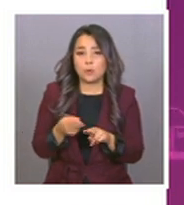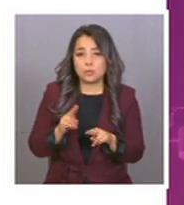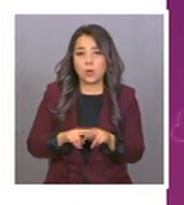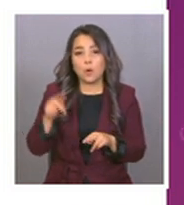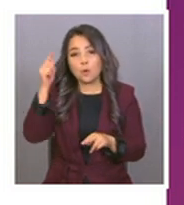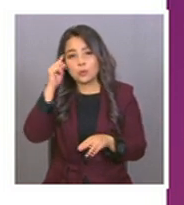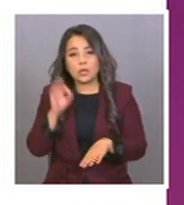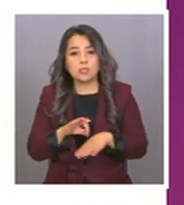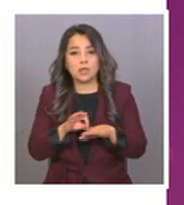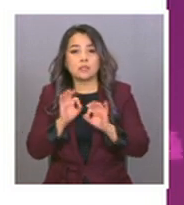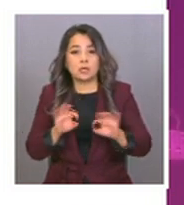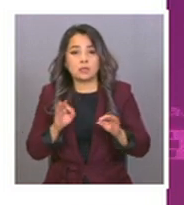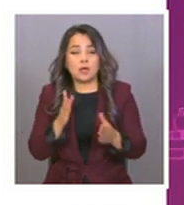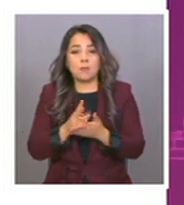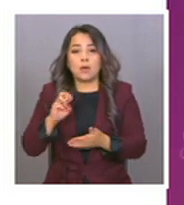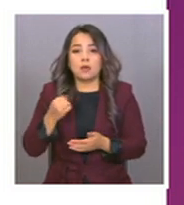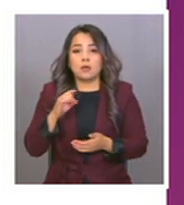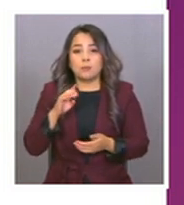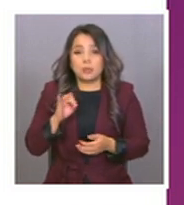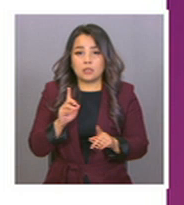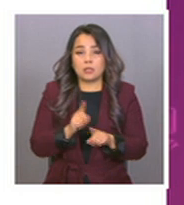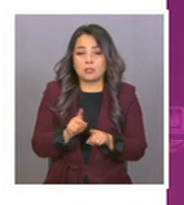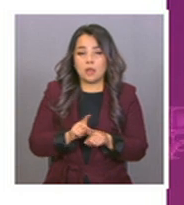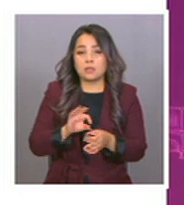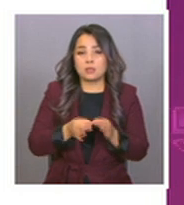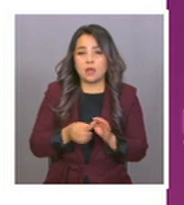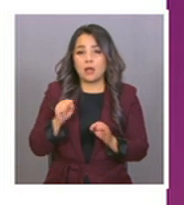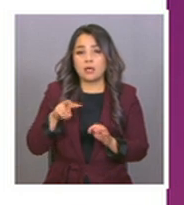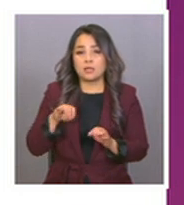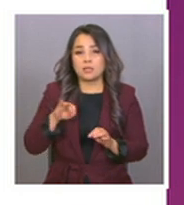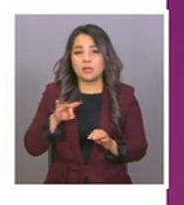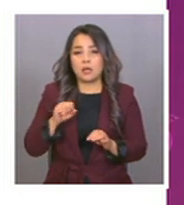жеткізу үшін Майқы би шешен аллитерация тәсілін қолданды.